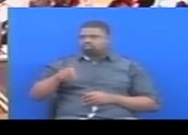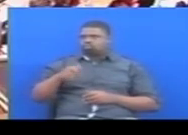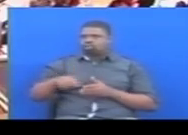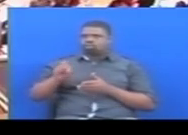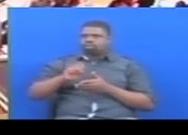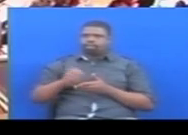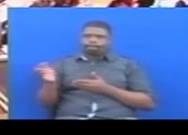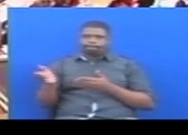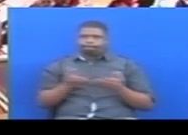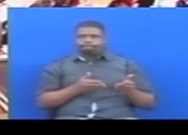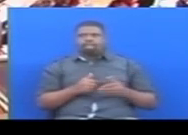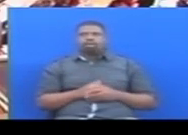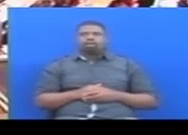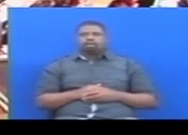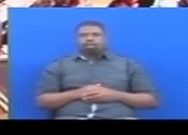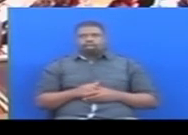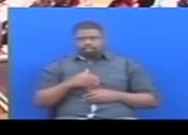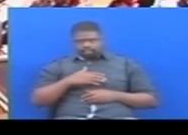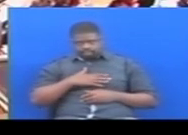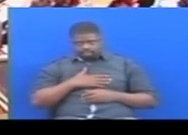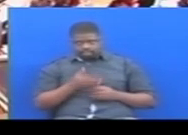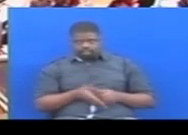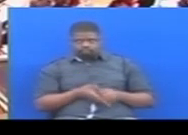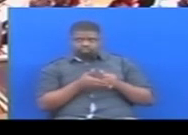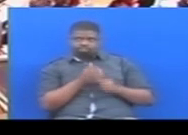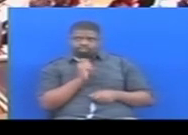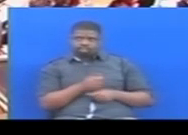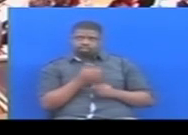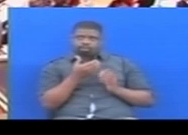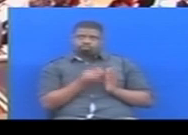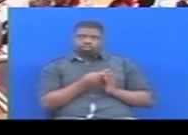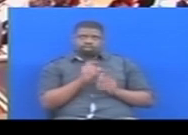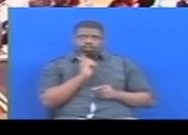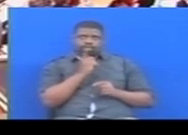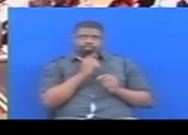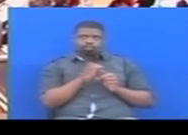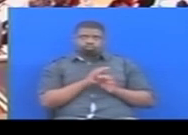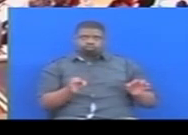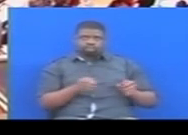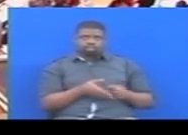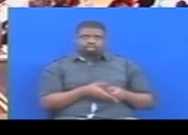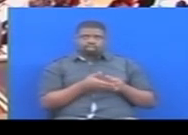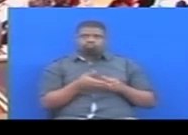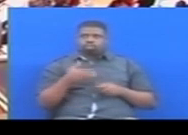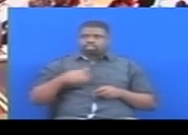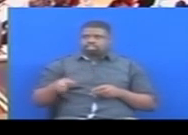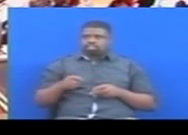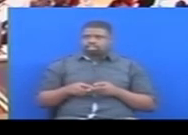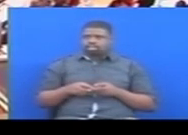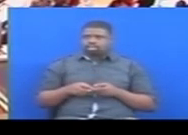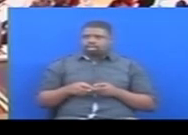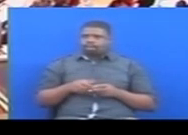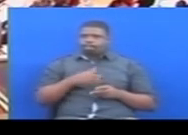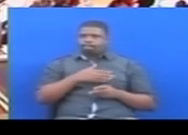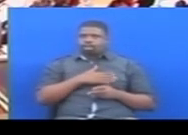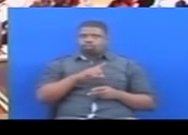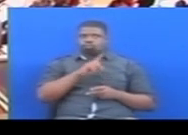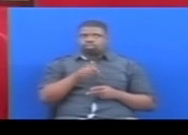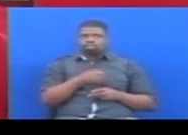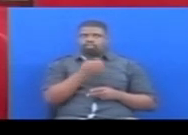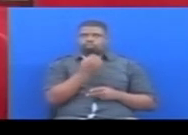Asante Mheshimiwa Naibu Spika. Pamoja na majibu mazuri ya Naibu Waziri, ningependa kuuliza maswali